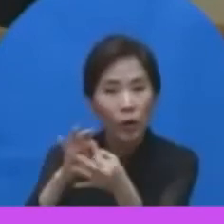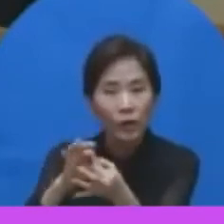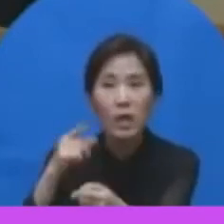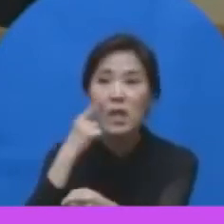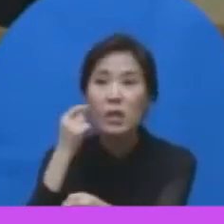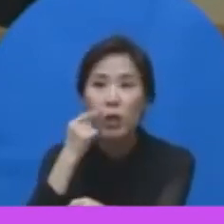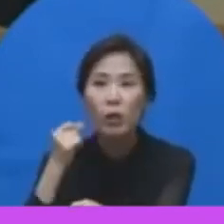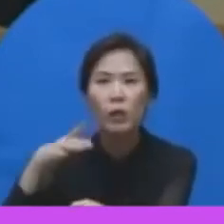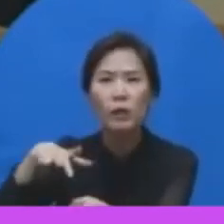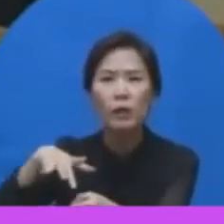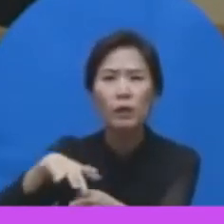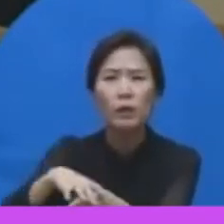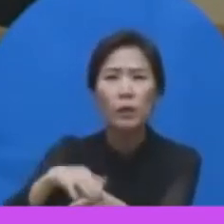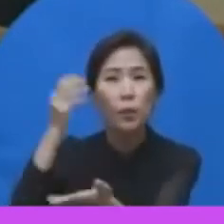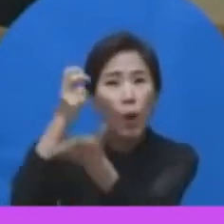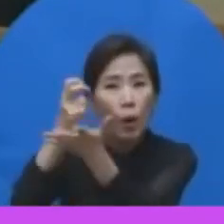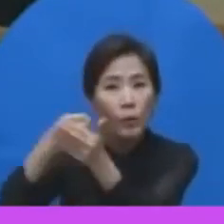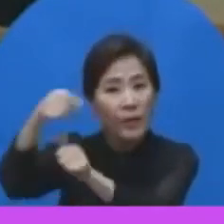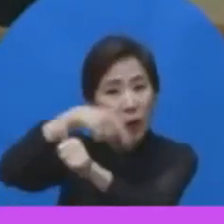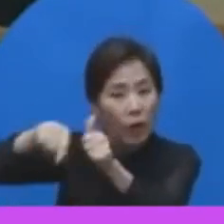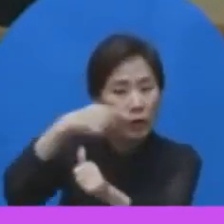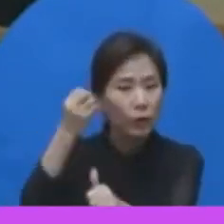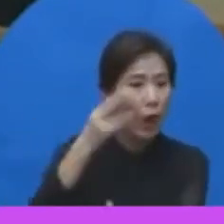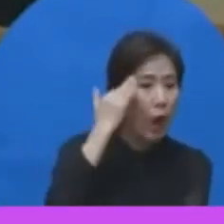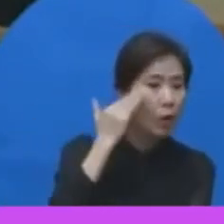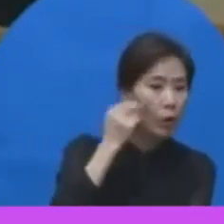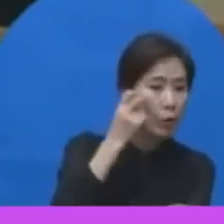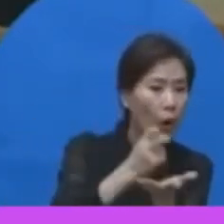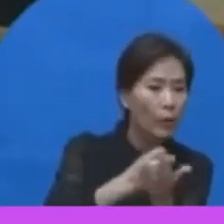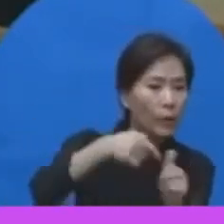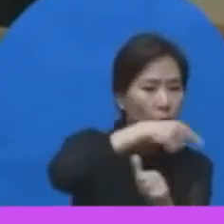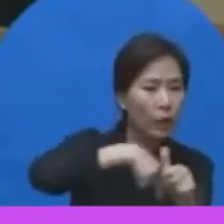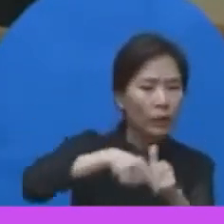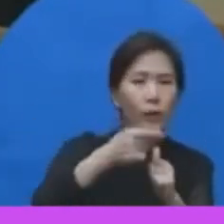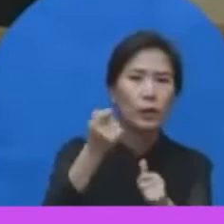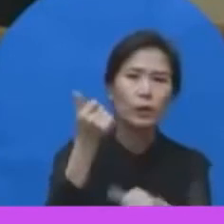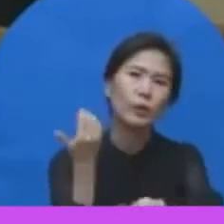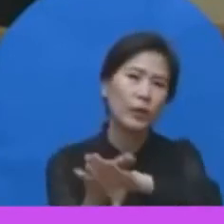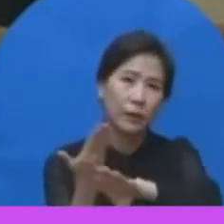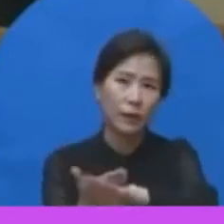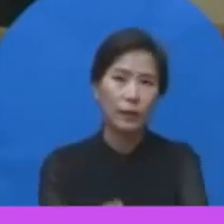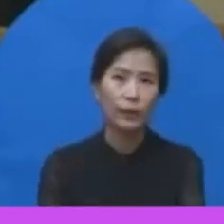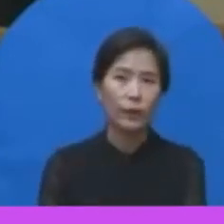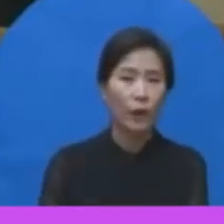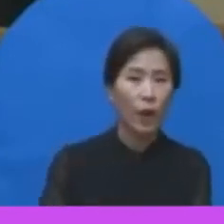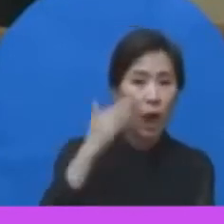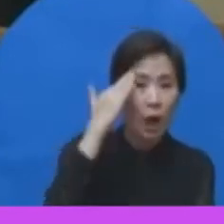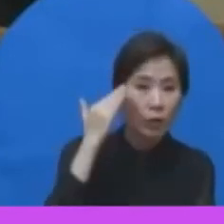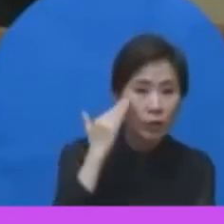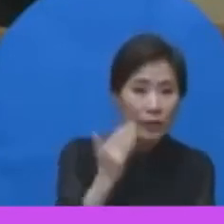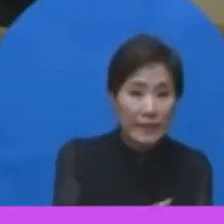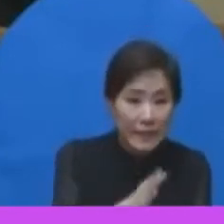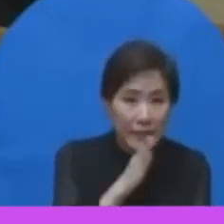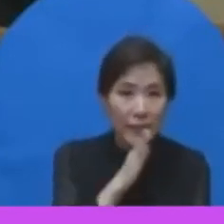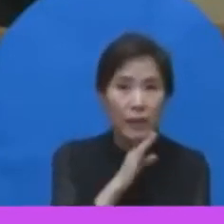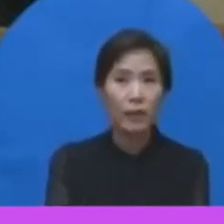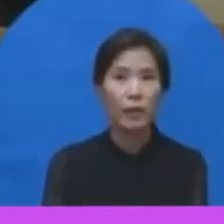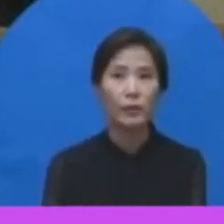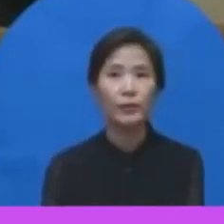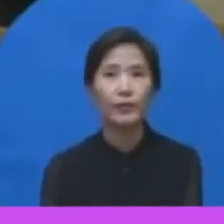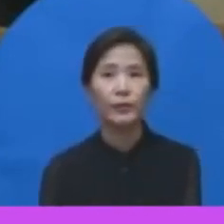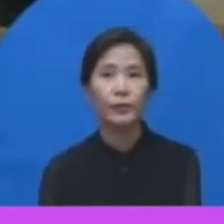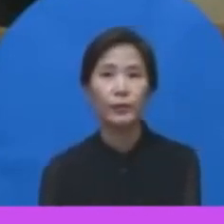당시의 사정과 또 우리나라의 사정들이 좀 달랐던 것 같고, 그다음에 우리나라의 실정에서는 뒤에 이제